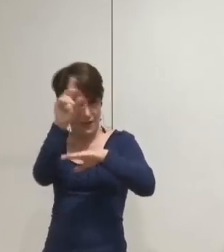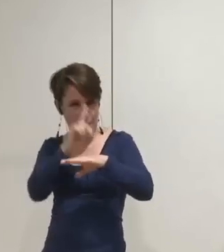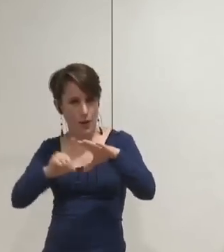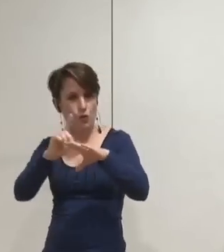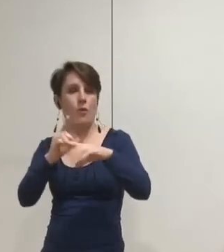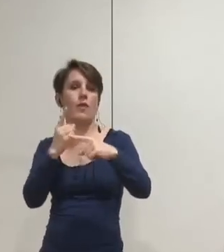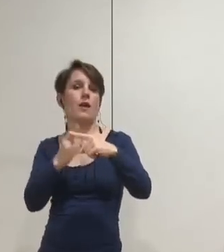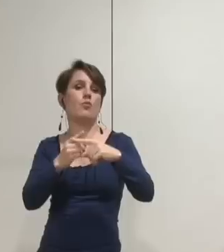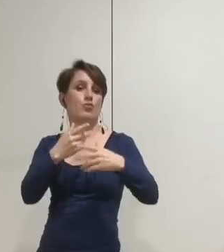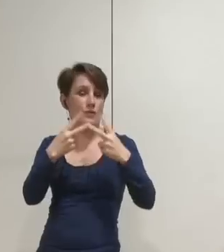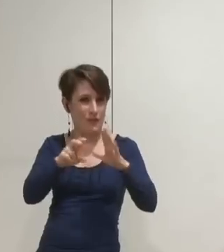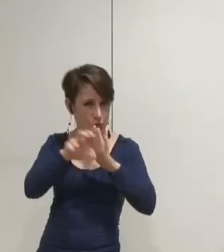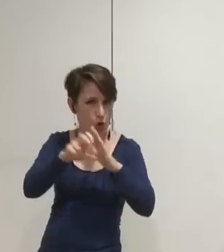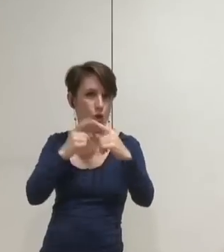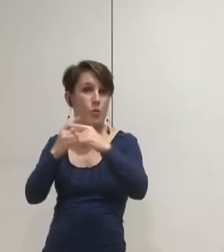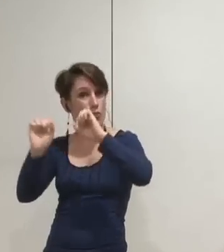impliquées